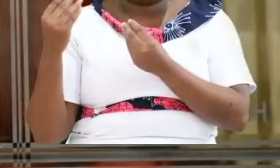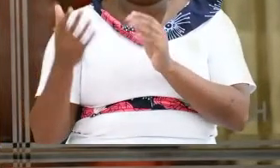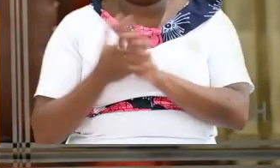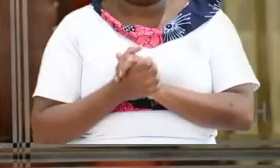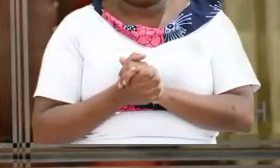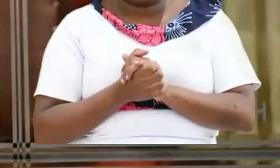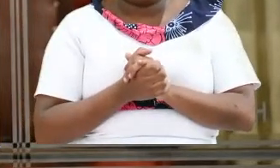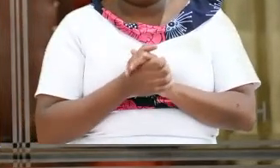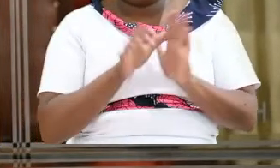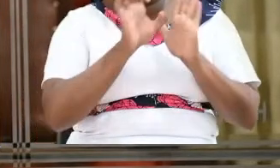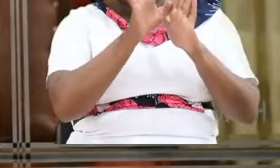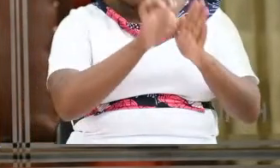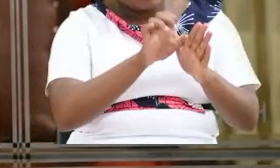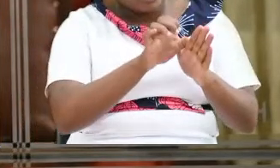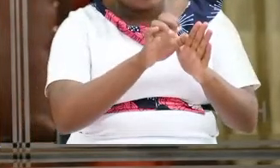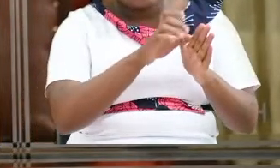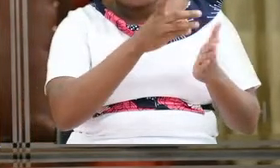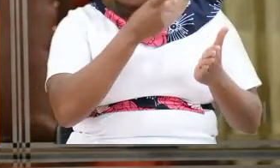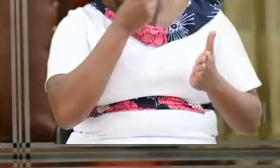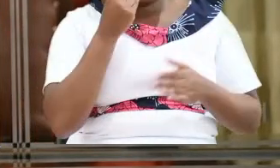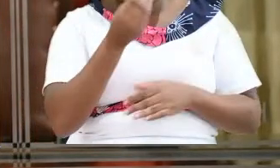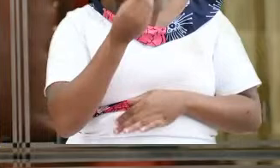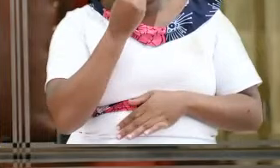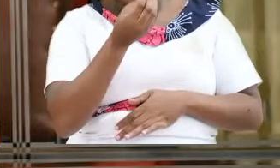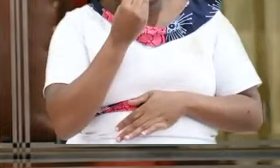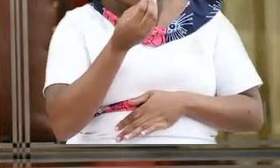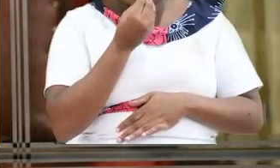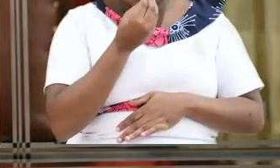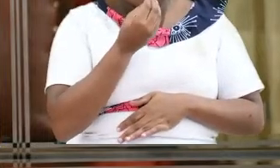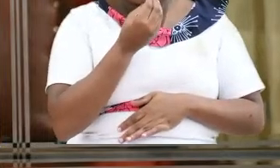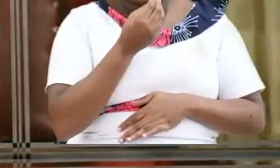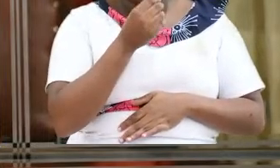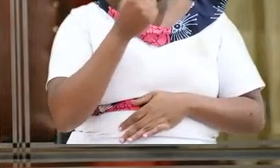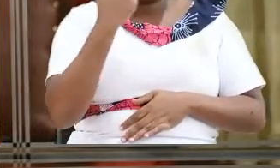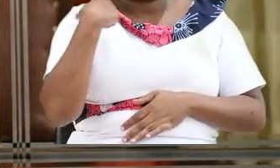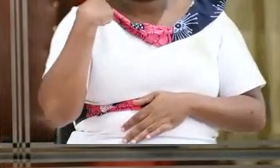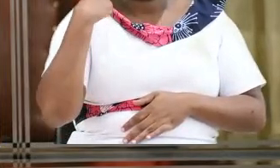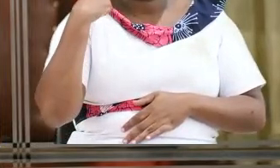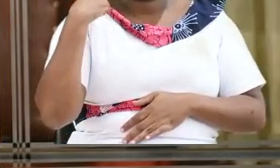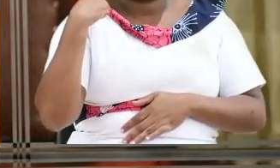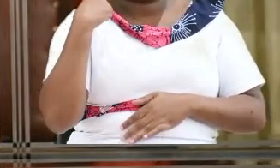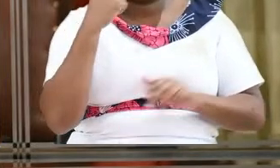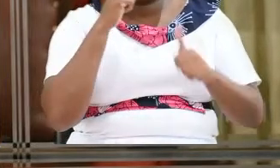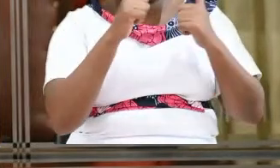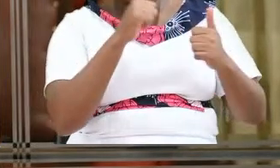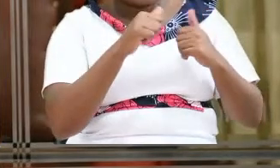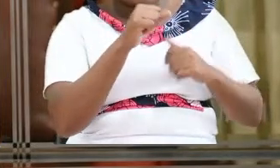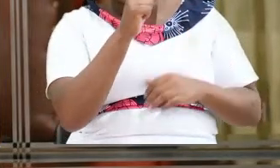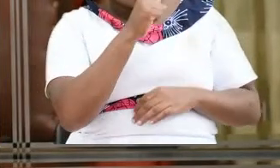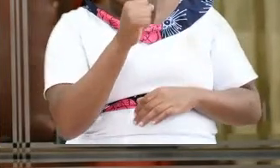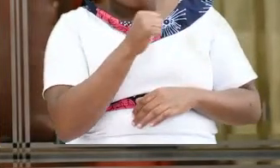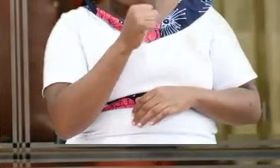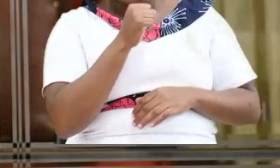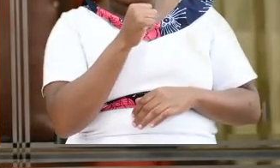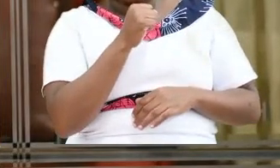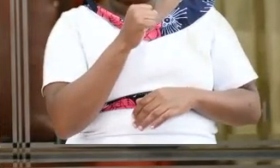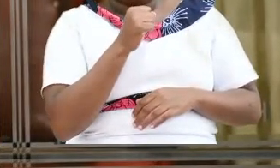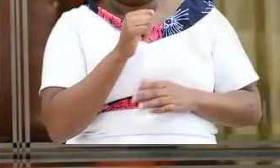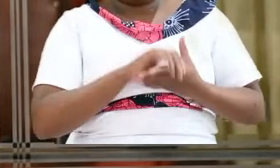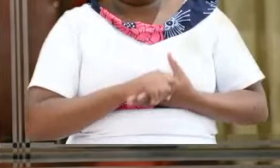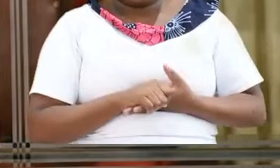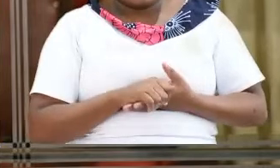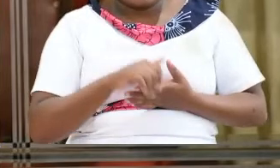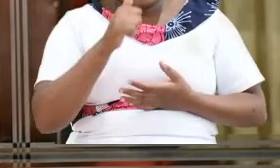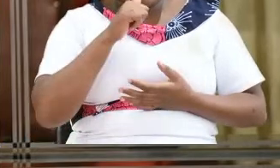vitu kama dry foods, warm clothes au zawadi watu ambao ni wazee,